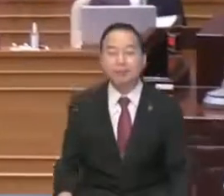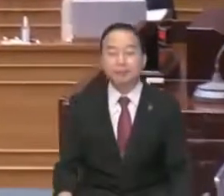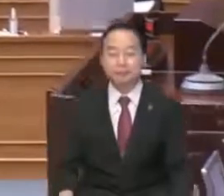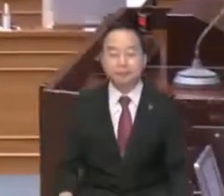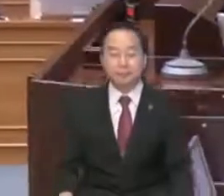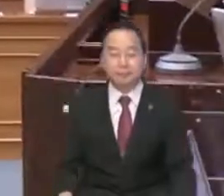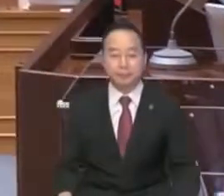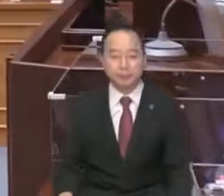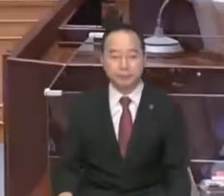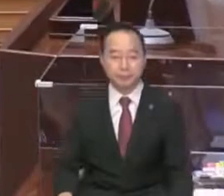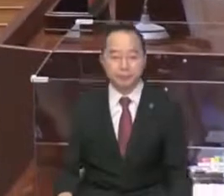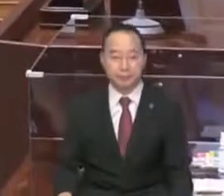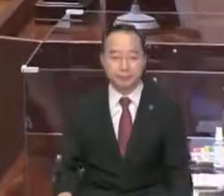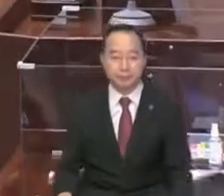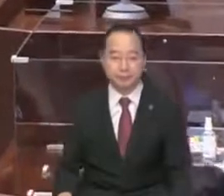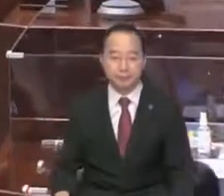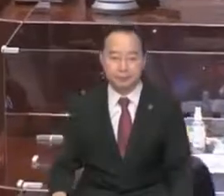심상정 의원님.